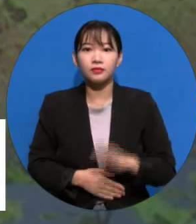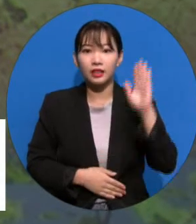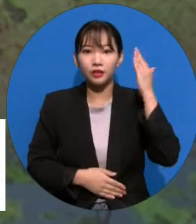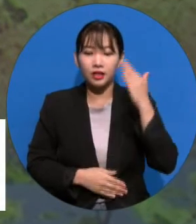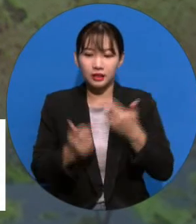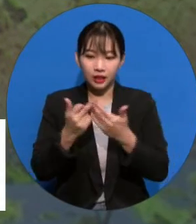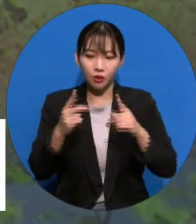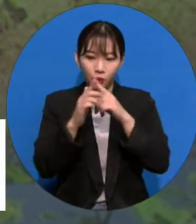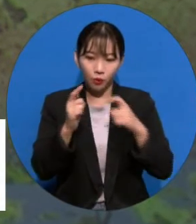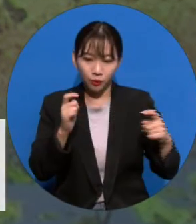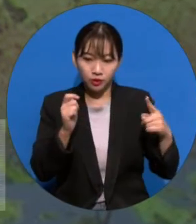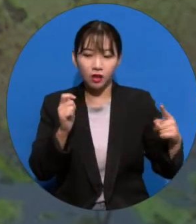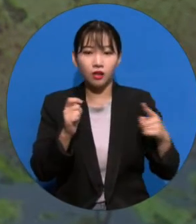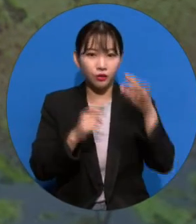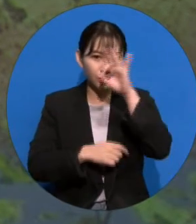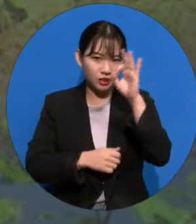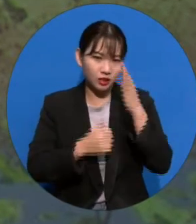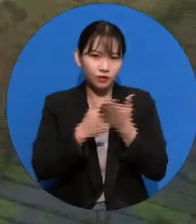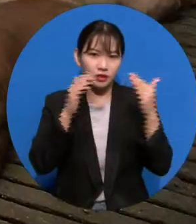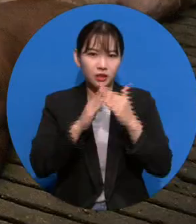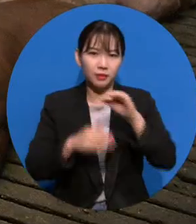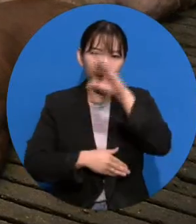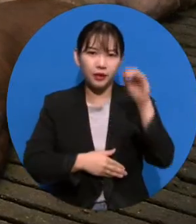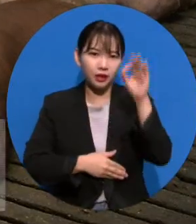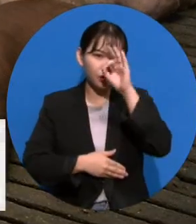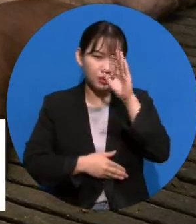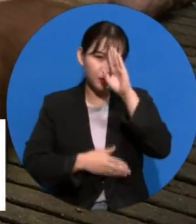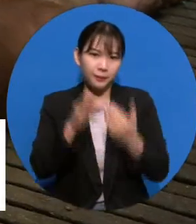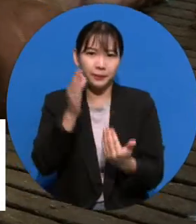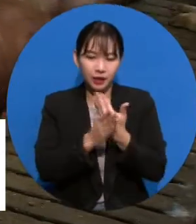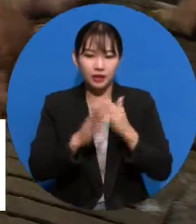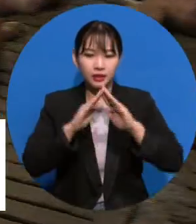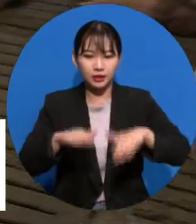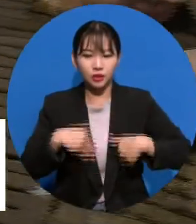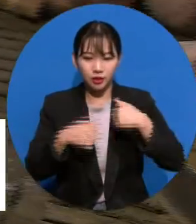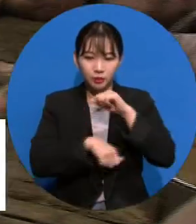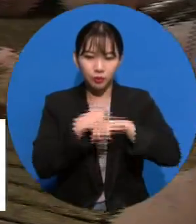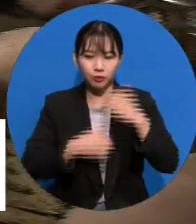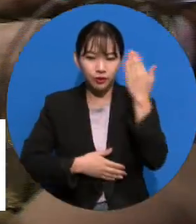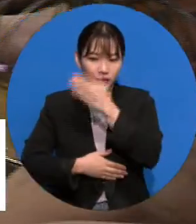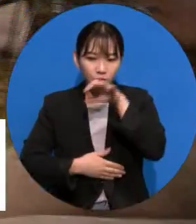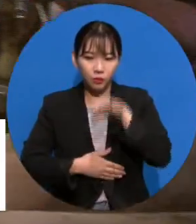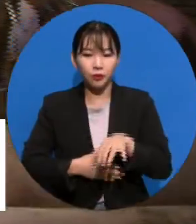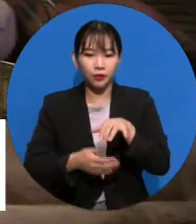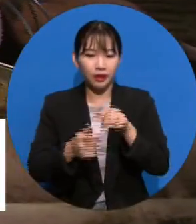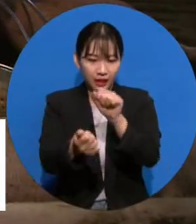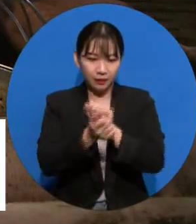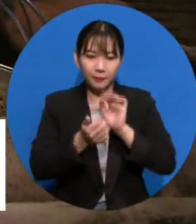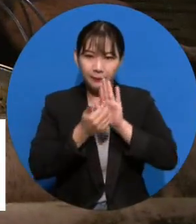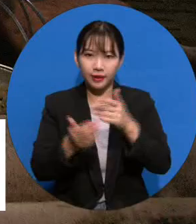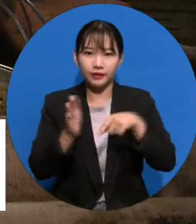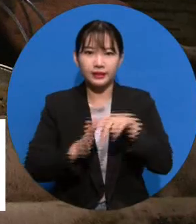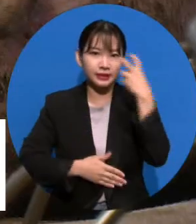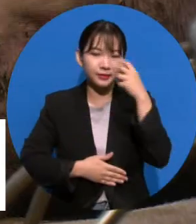최근 강원 고성의 돼지 농가에서 아프리카 돼지 열병이 발생하면서 전라남도 동물위생시험소가 지역 유입 차단을 위한